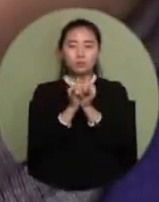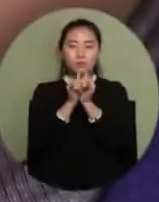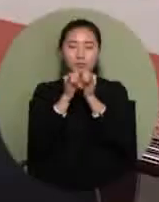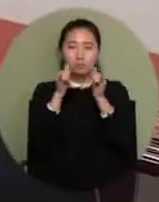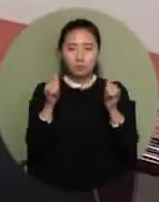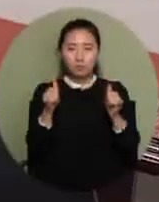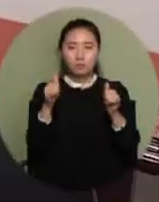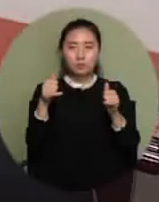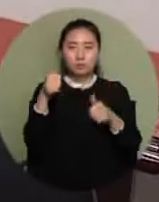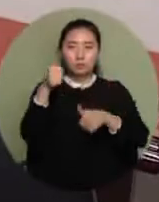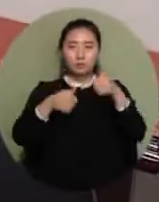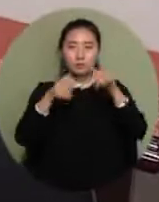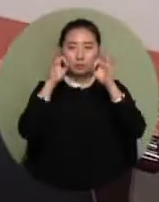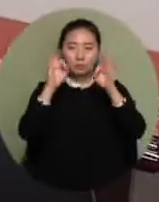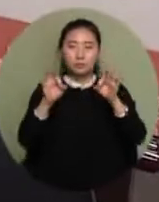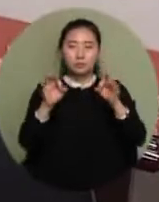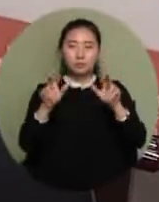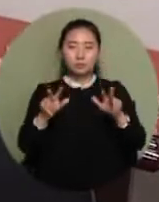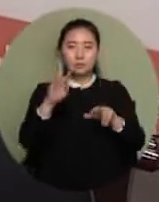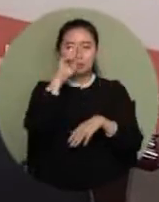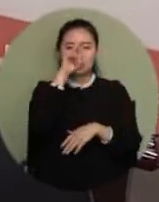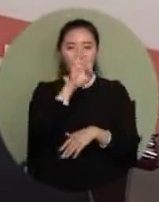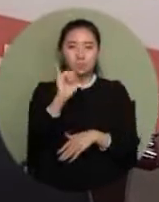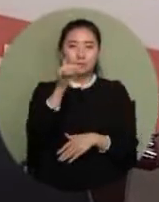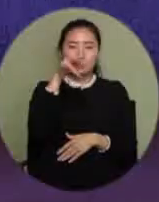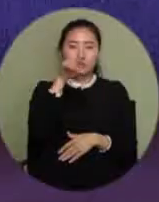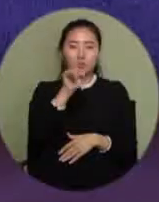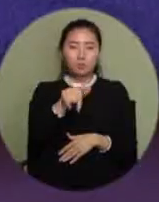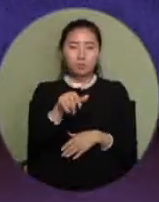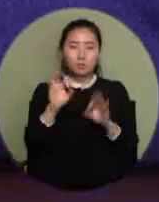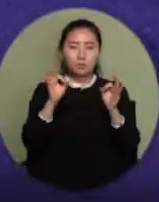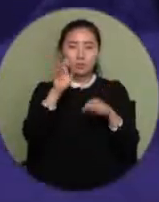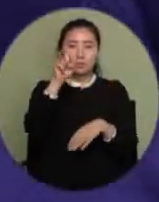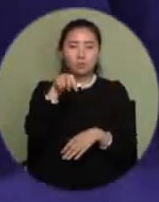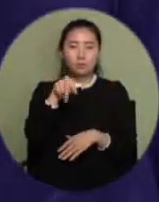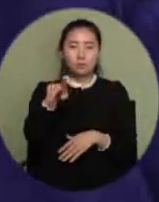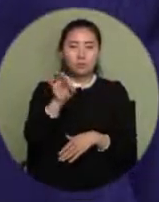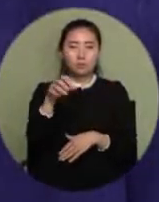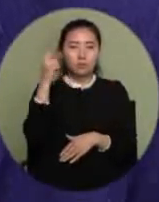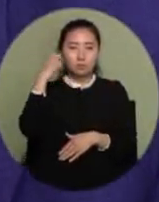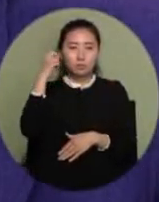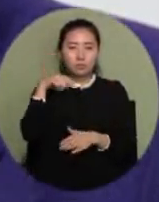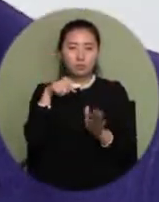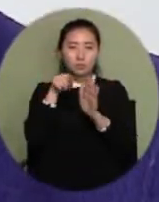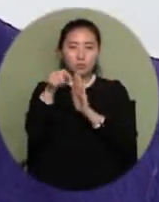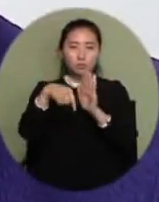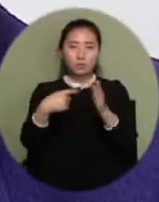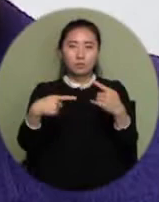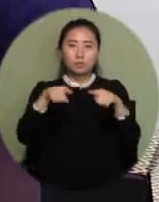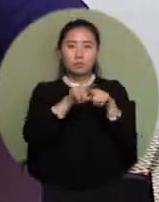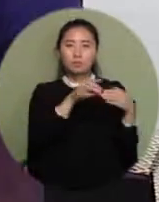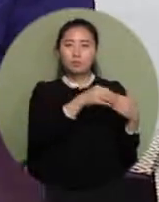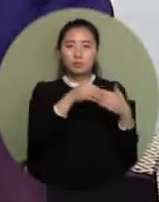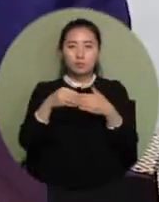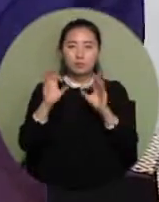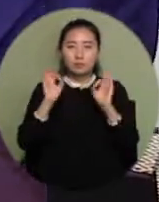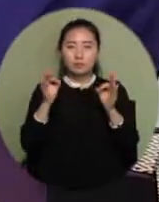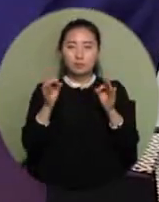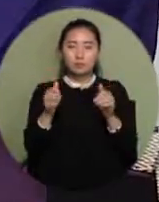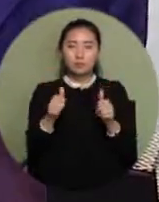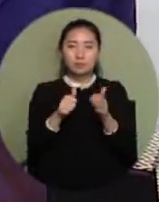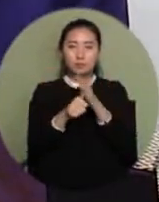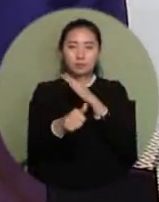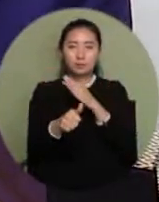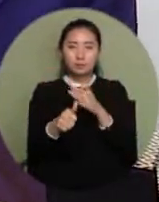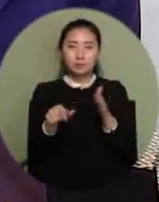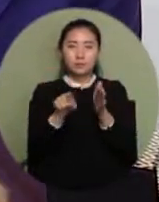볼만합니다. 먼저 현역인 박인숙 의원. 김무성 대표가 중국을 방문했을 때 대동할 정도로 김 대표의 신임을 얻고